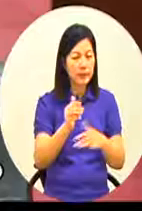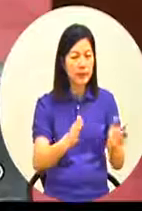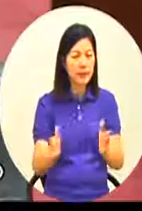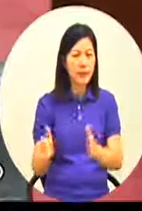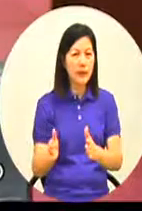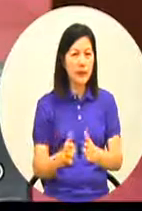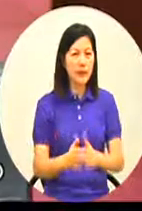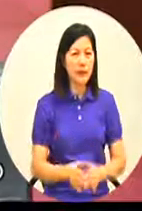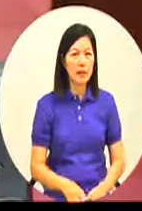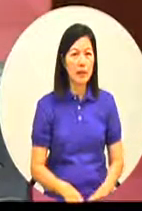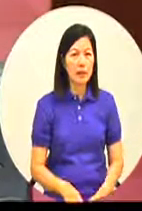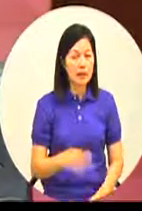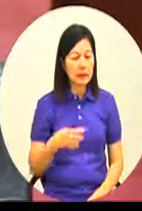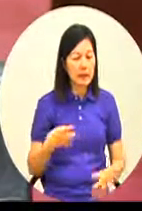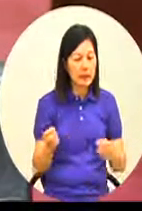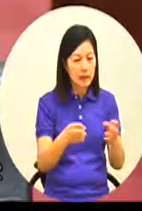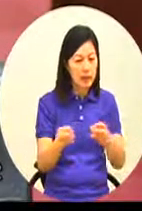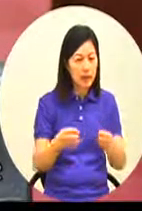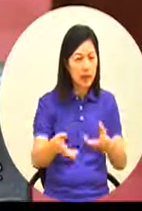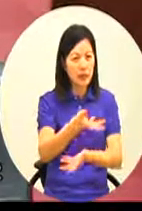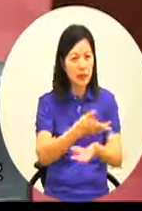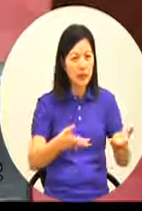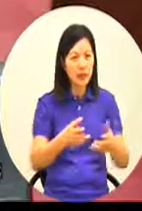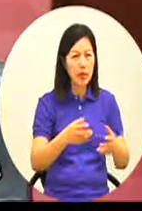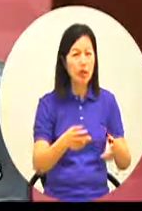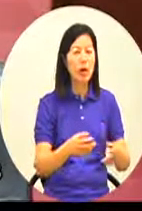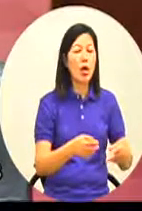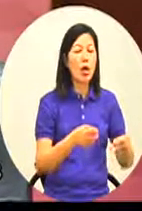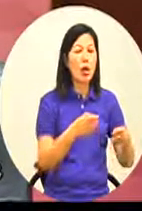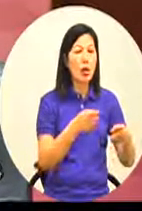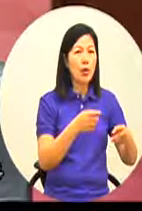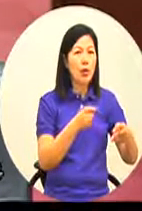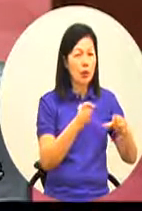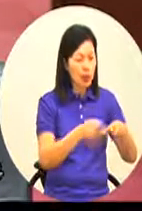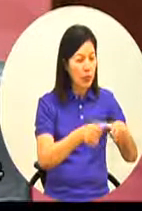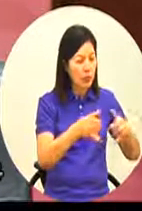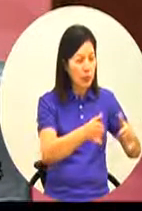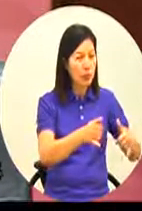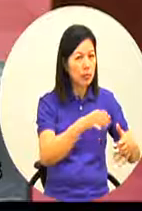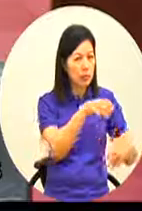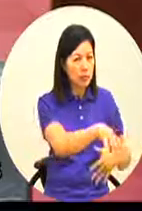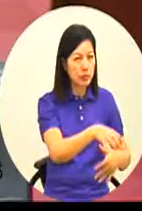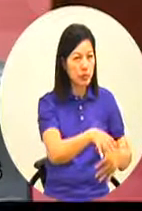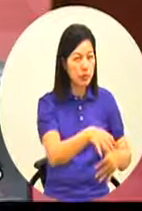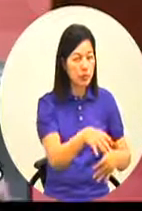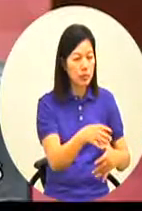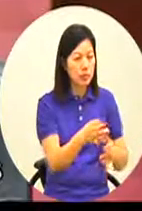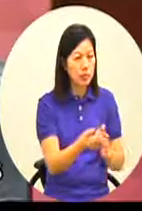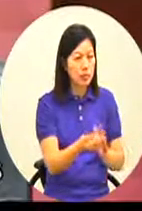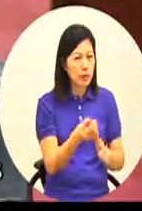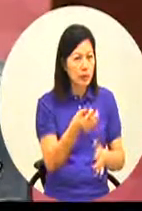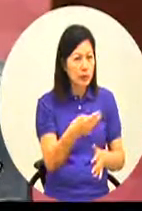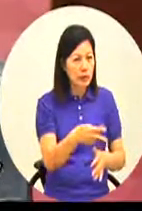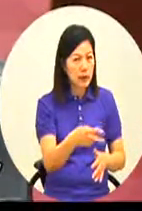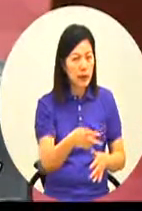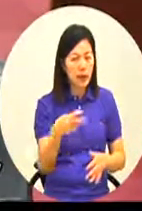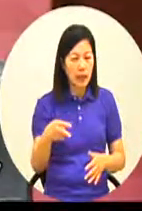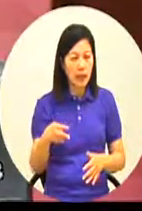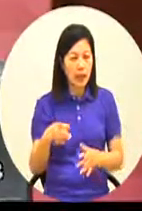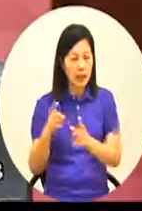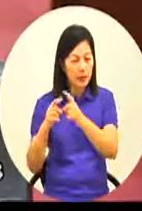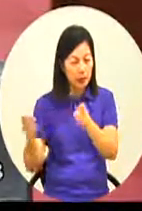王某对不对吼？去协调公务局用公务局的经费对不对吼？去来做嘛，第二标嘛，啊，即摆贵个半个派呀。当